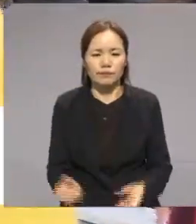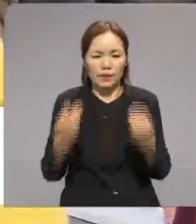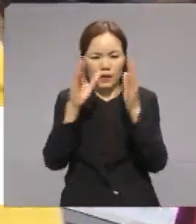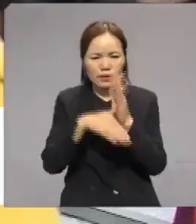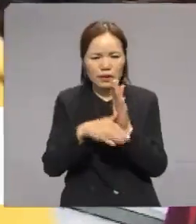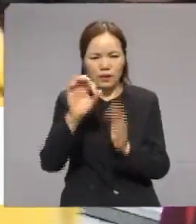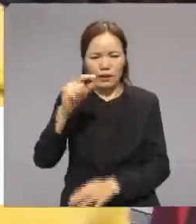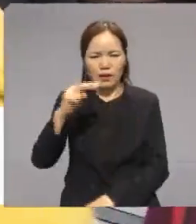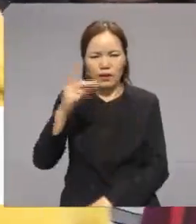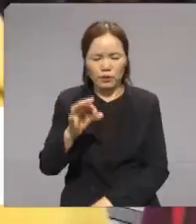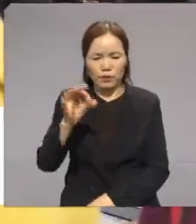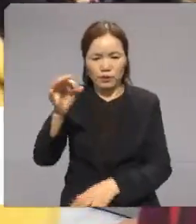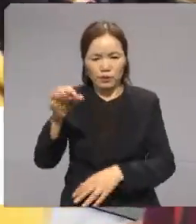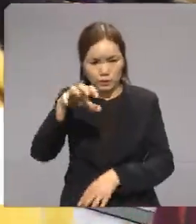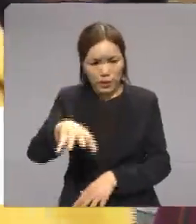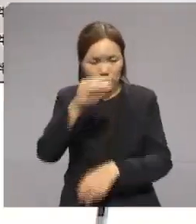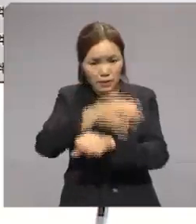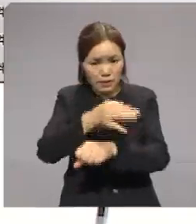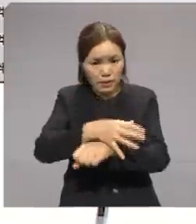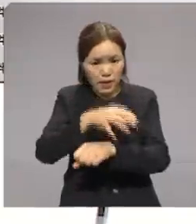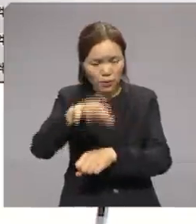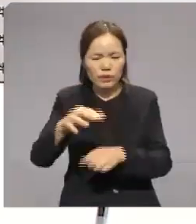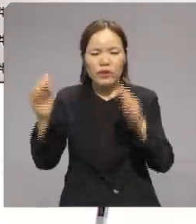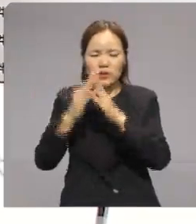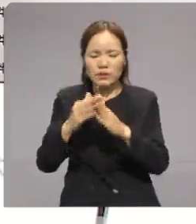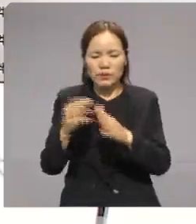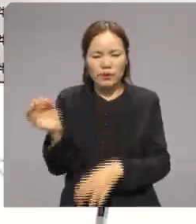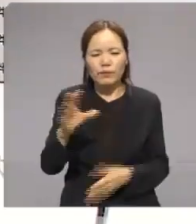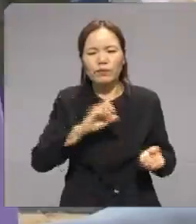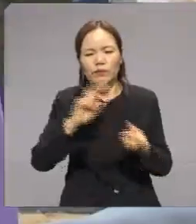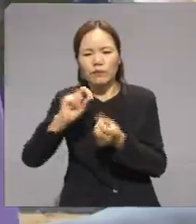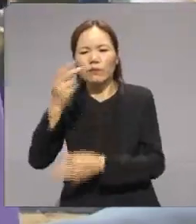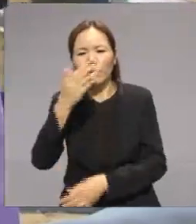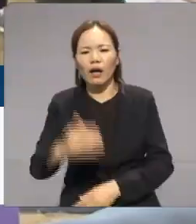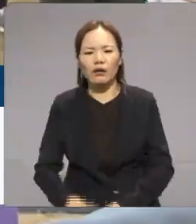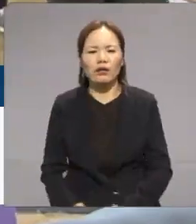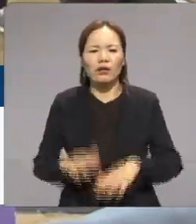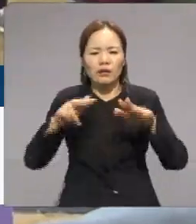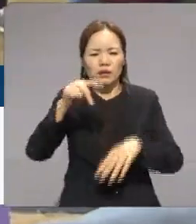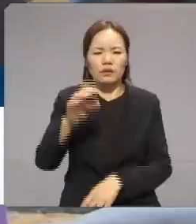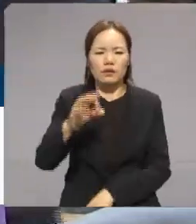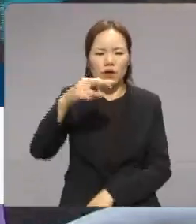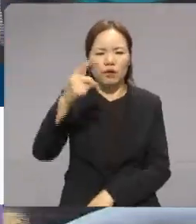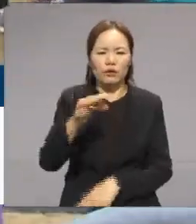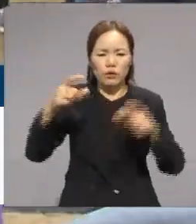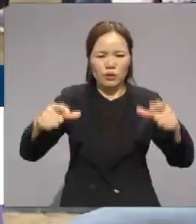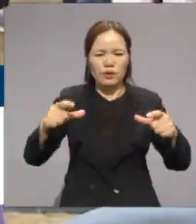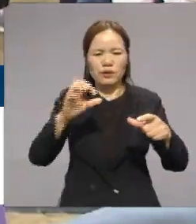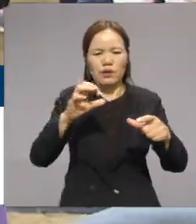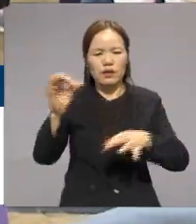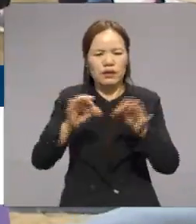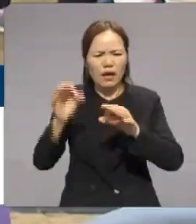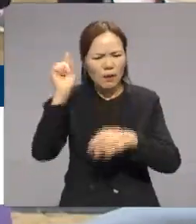동안 안동장터에서 산 특산품들은 집까지 무료 배송도 가능합니다. 지금 성동구에서는 안동장터를 매일 개장을